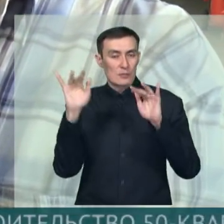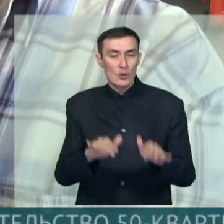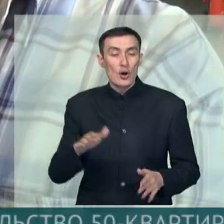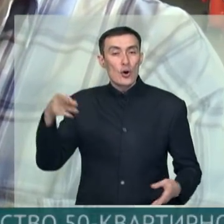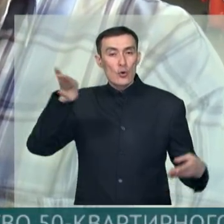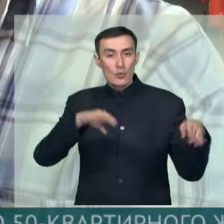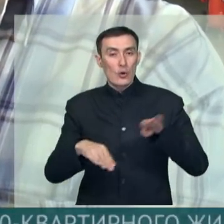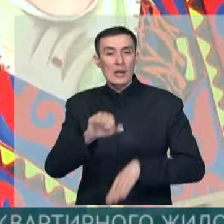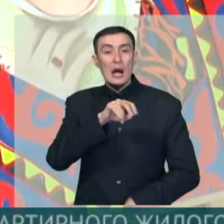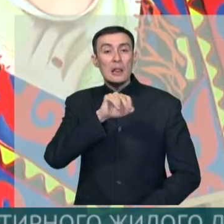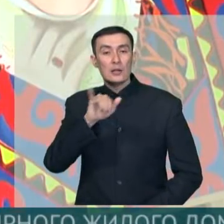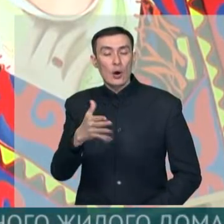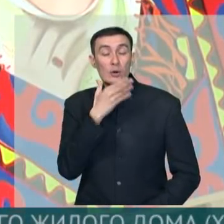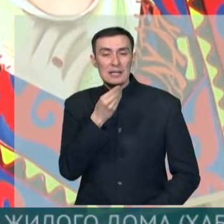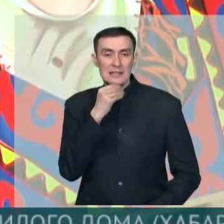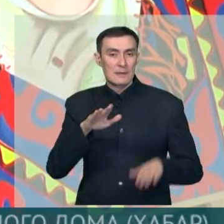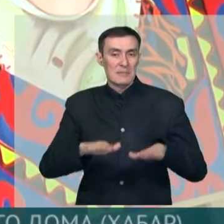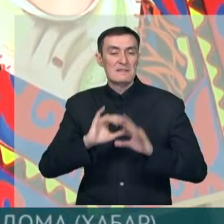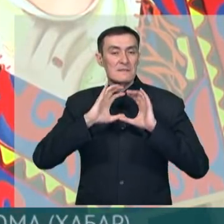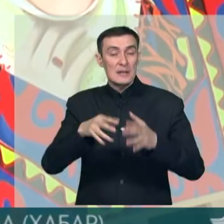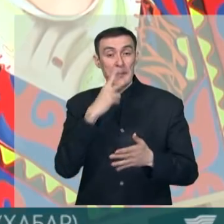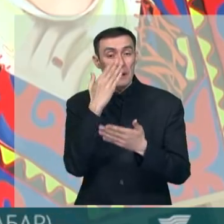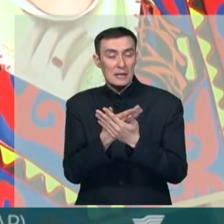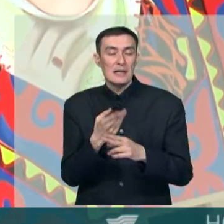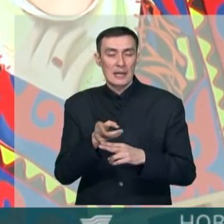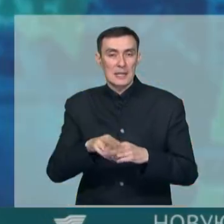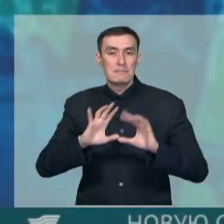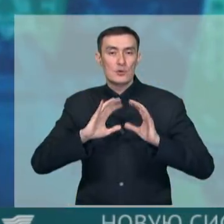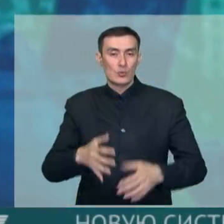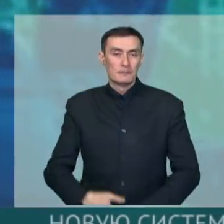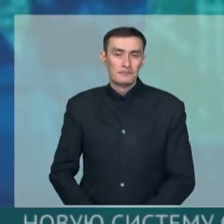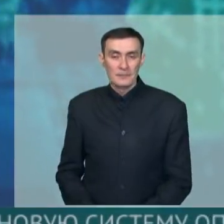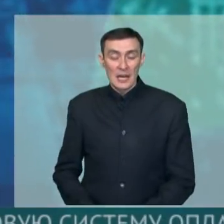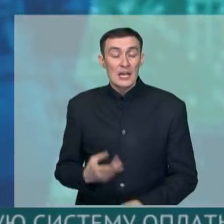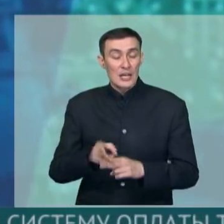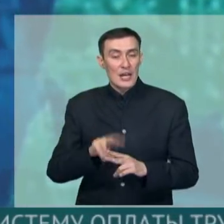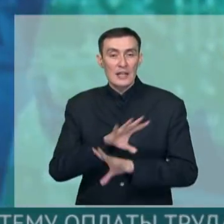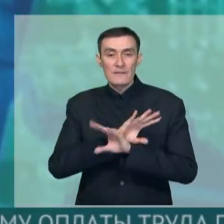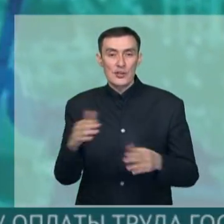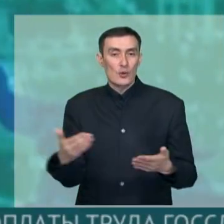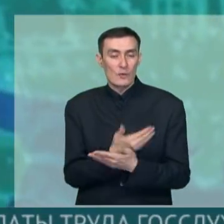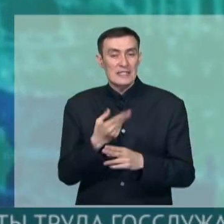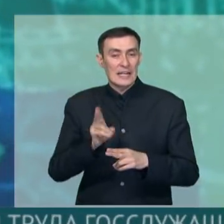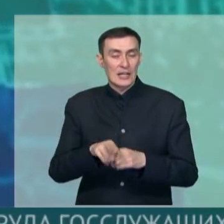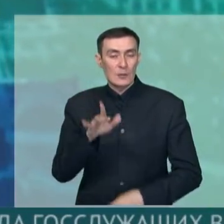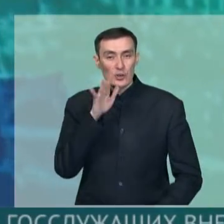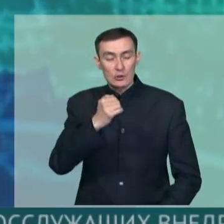Алатау – одно из самых красивых мест в мире. Моя цель была показать их. Это все новости к этому часу.